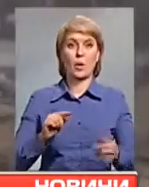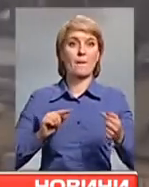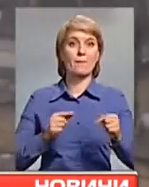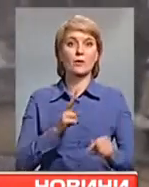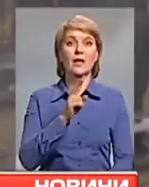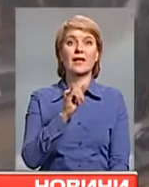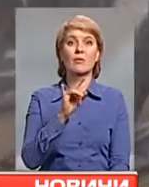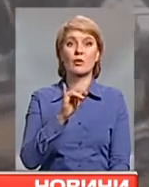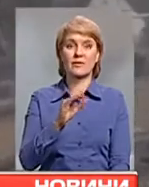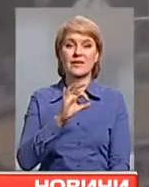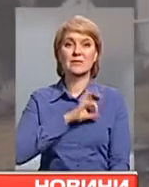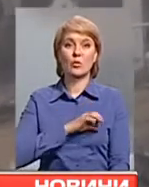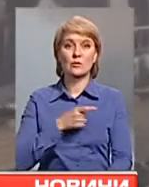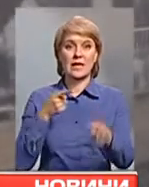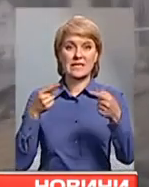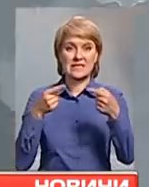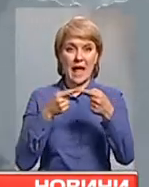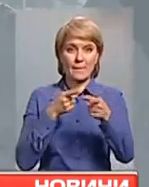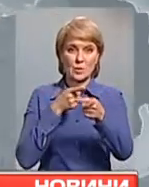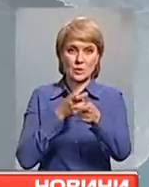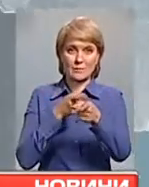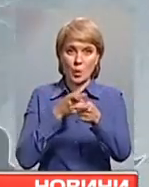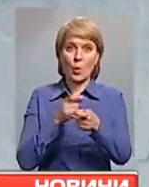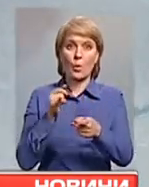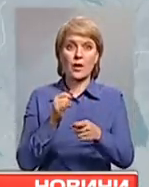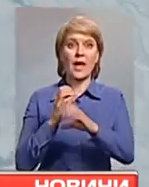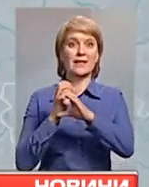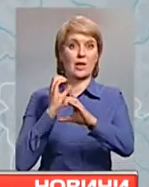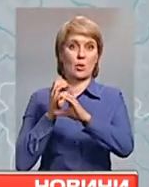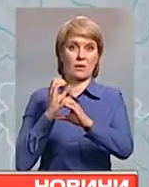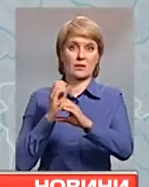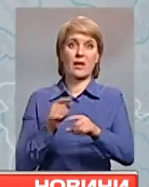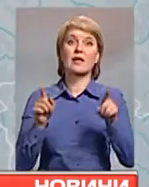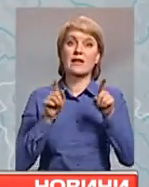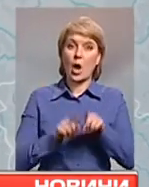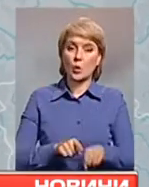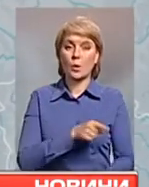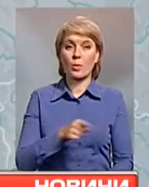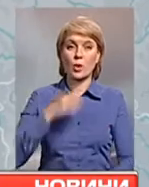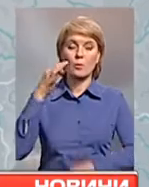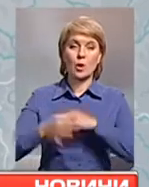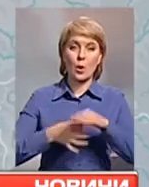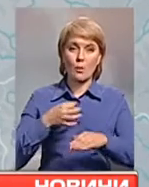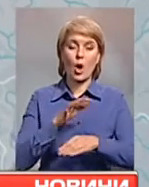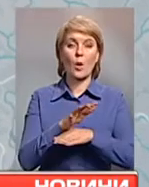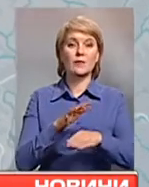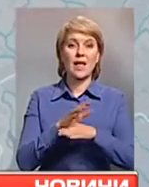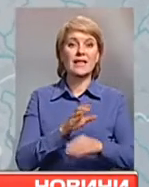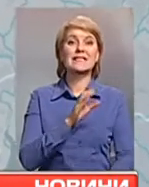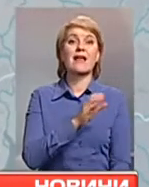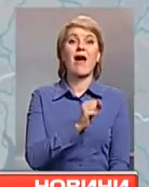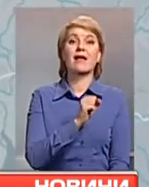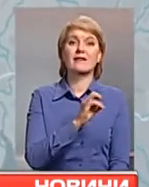терористи використовують снайперську зброю та гранатомети. Також протягом доби обстріляли позиції АТО в районах населених пунктів Старий